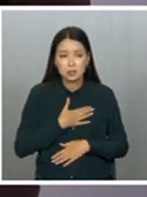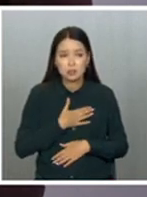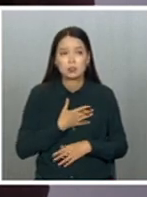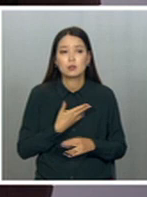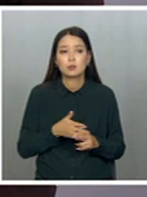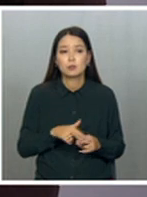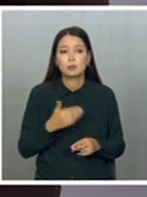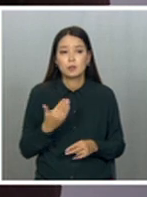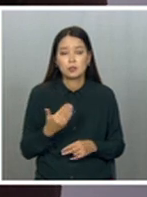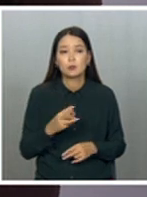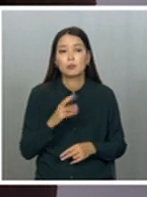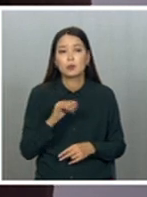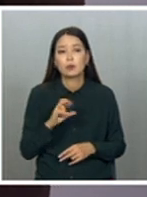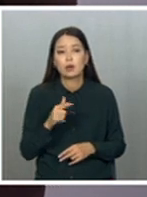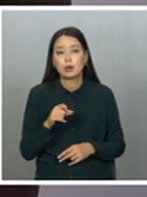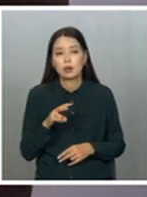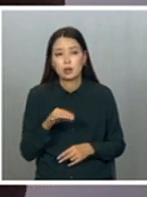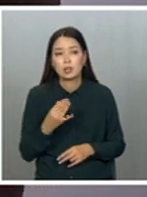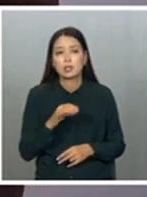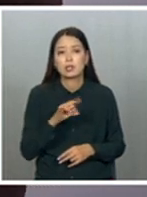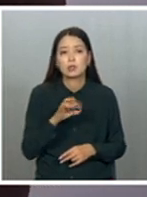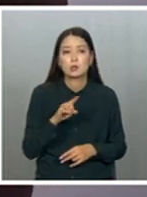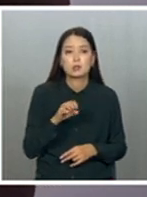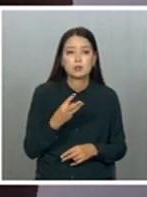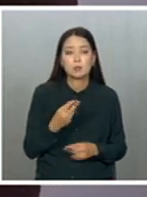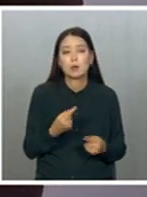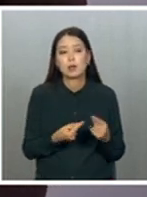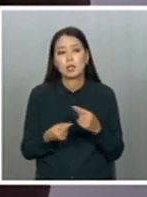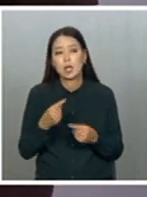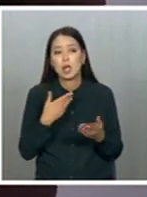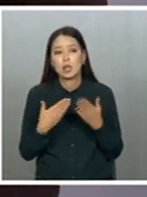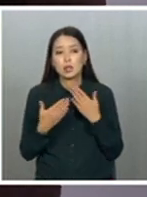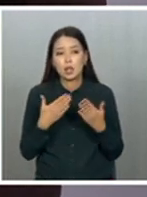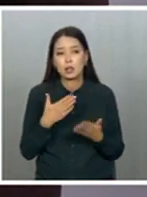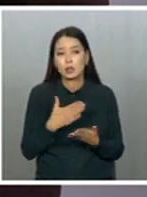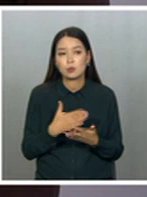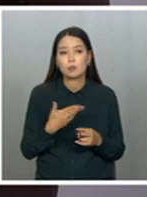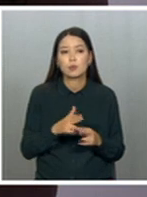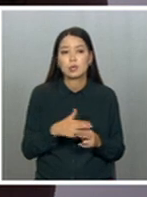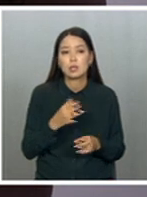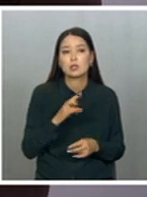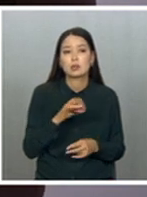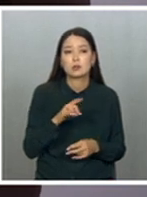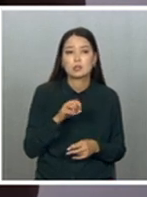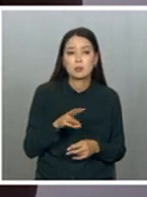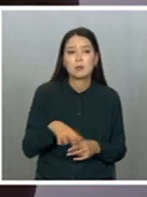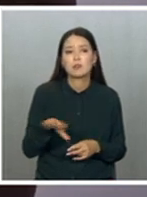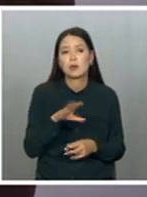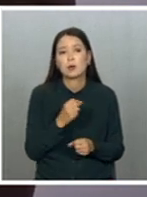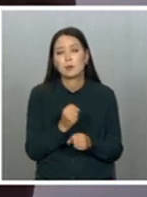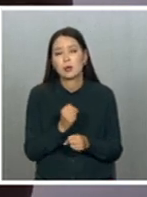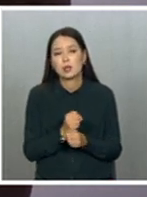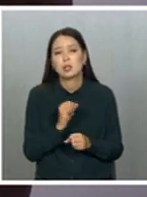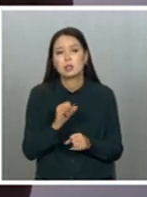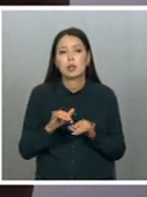жерде Мұқағали мен иноземцевтің арасындағы диалог берілген. Яғни иноземцевтің бар жасаған жаман